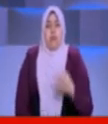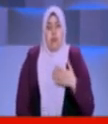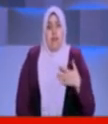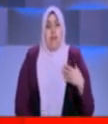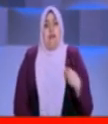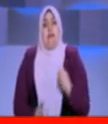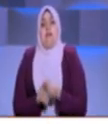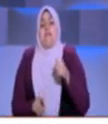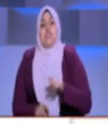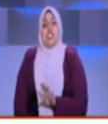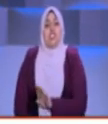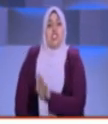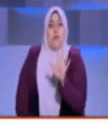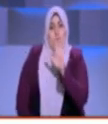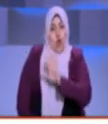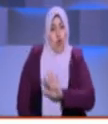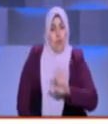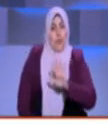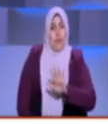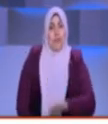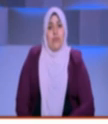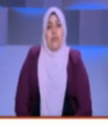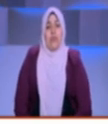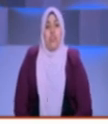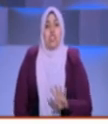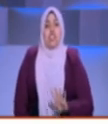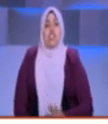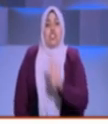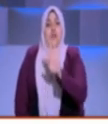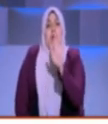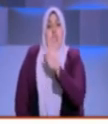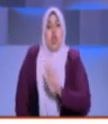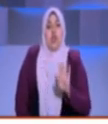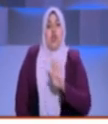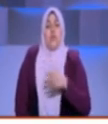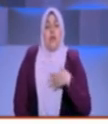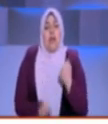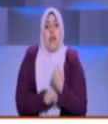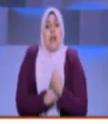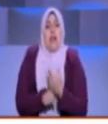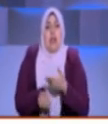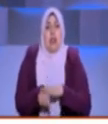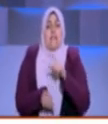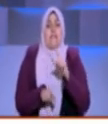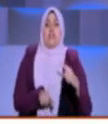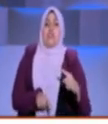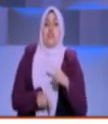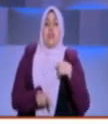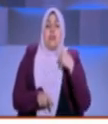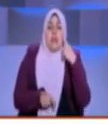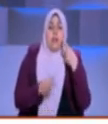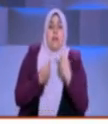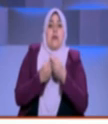الاسكندنافي في الشمال الأوروبي، العاصمة السويدية ستوكهولم، ولطالما جرت العادة على الإشارة إلى المسلك السويدي الذي